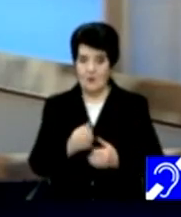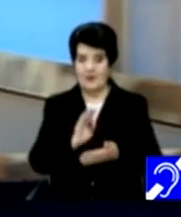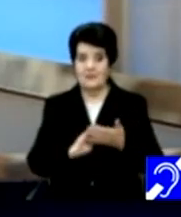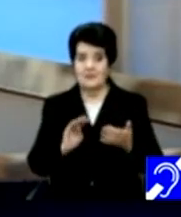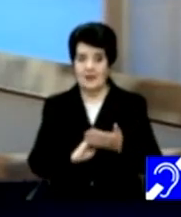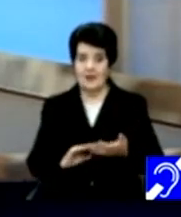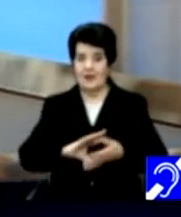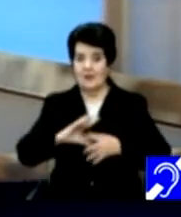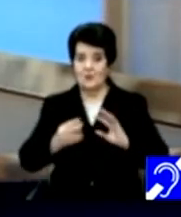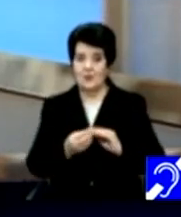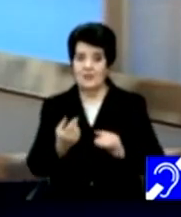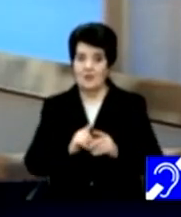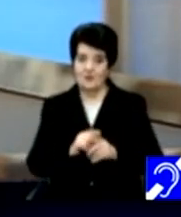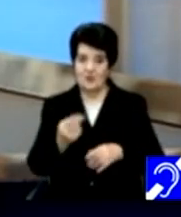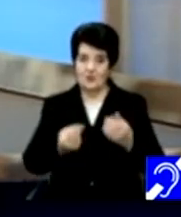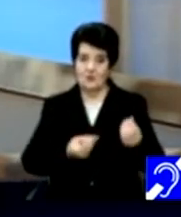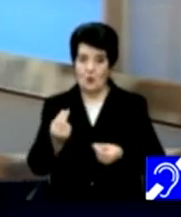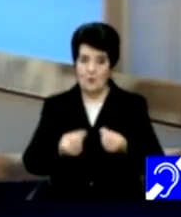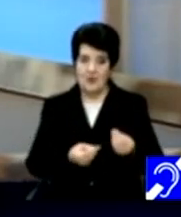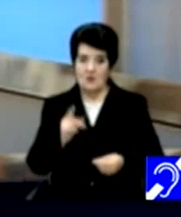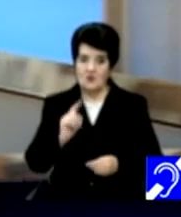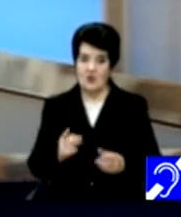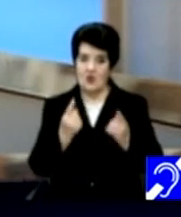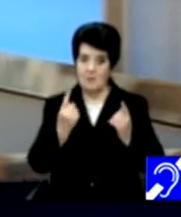scrie că rezultatul acestui meci este una dintre